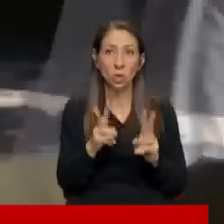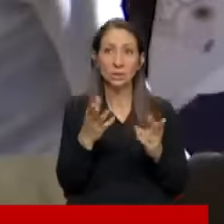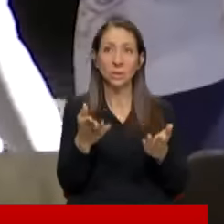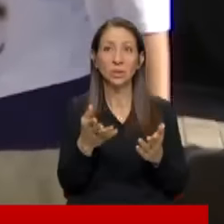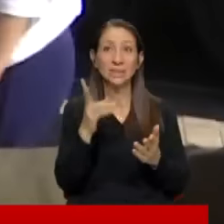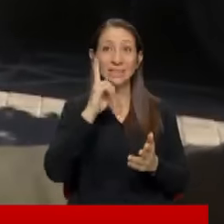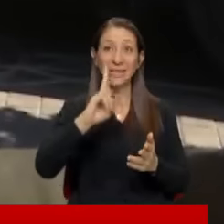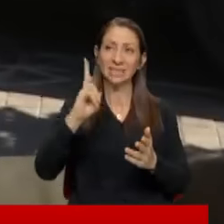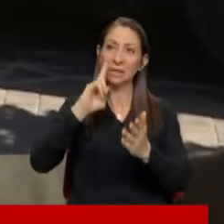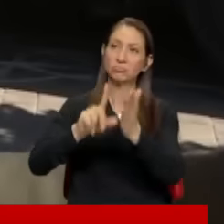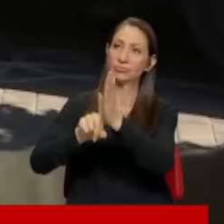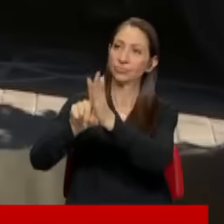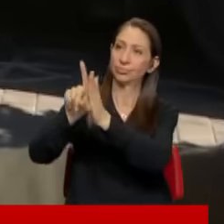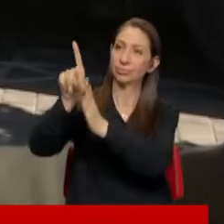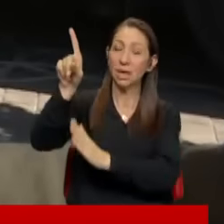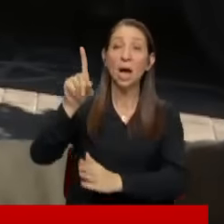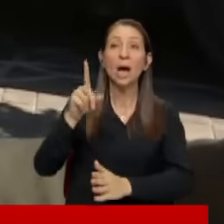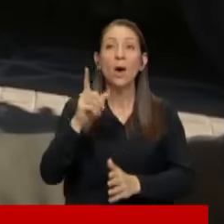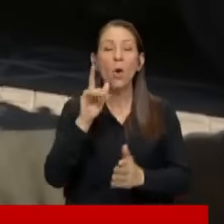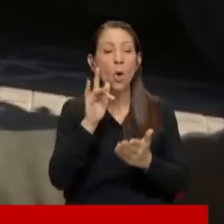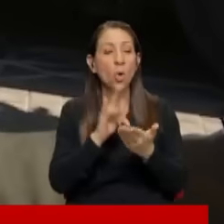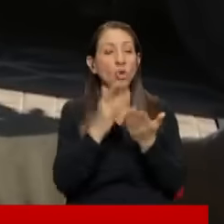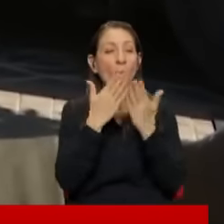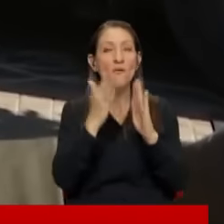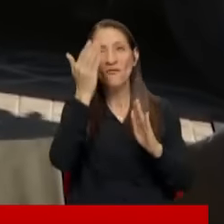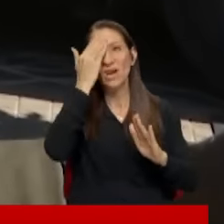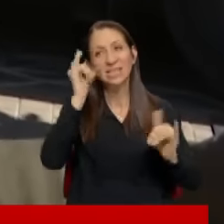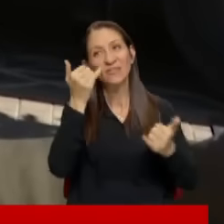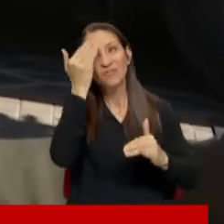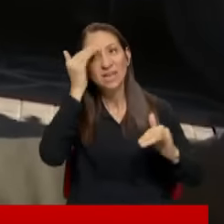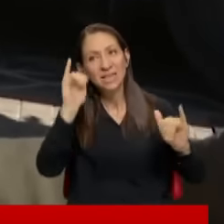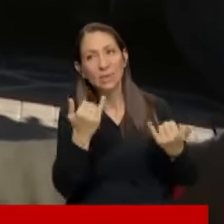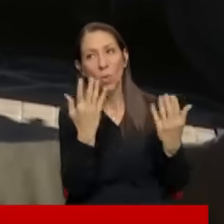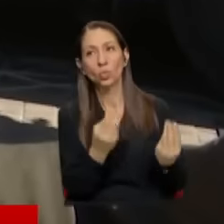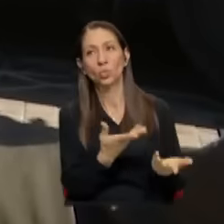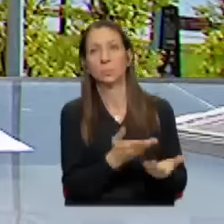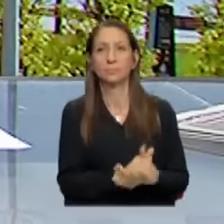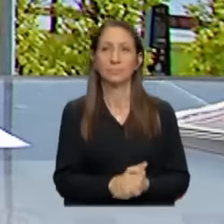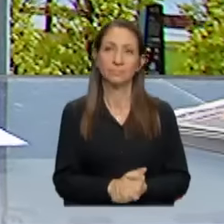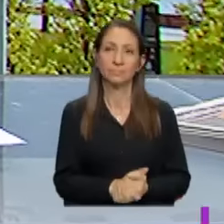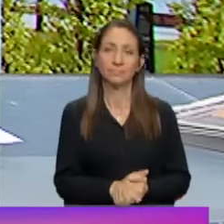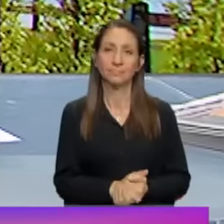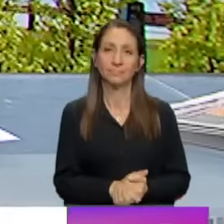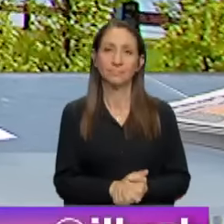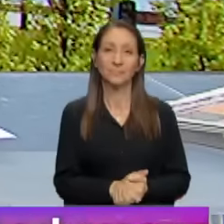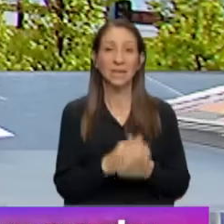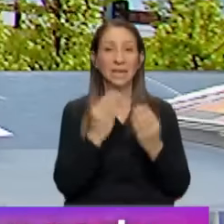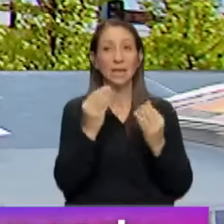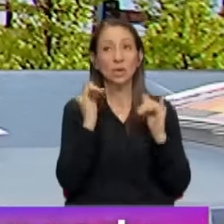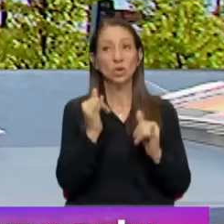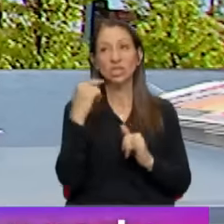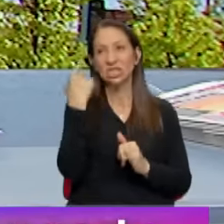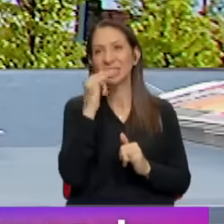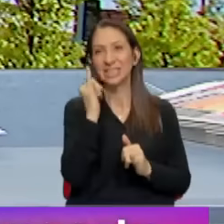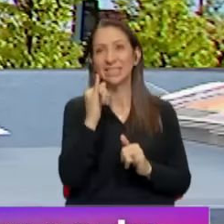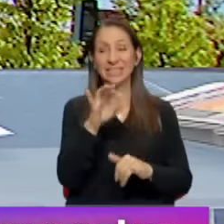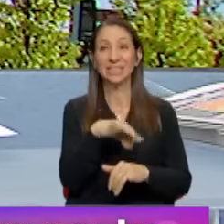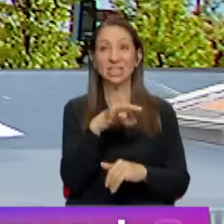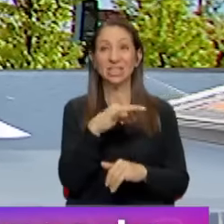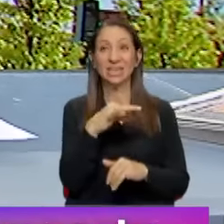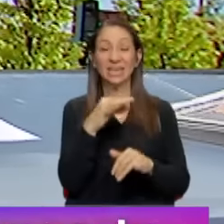gösteriyor. Zenginler daha çok zengin oluyor. Orta sınıf kalmadı. Fakir daha çok fakir oldu. İyi kötü çirkinin